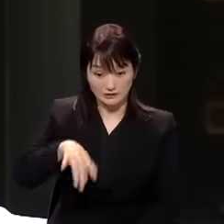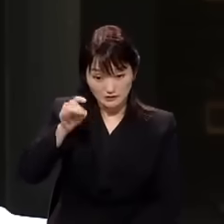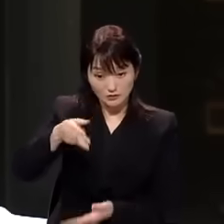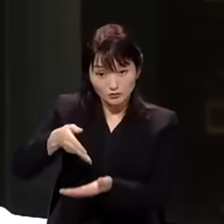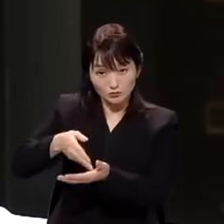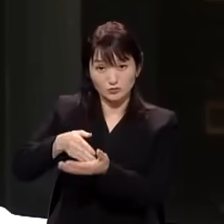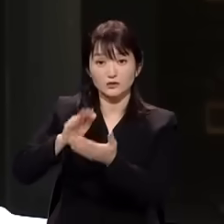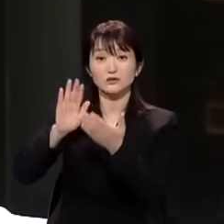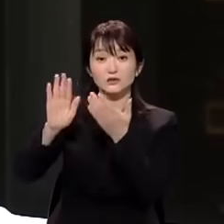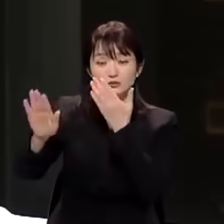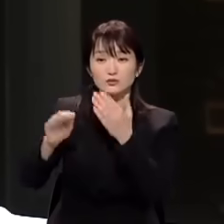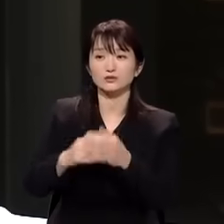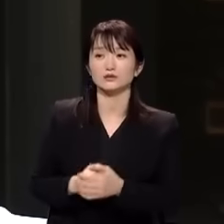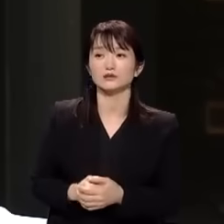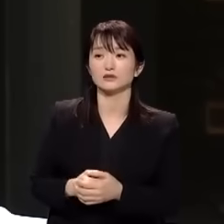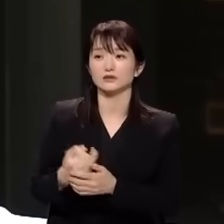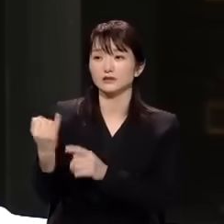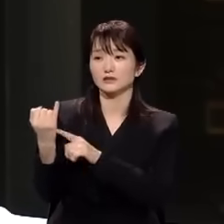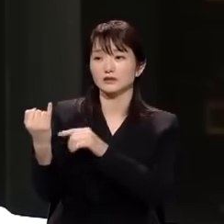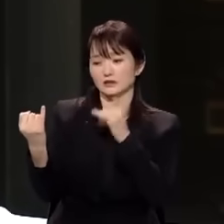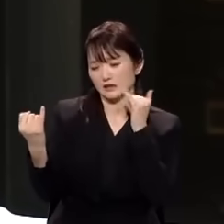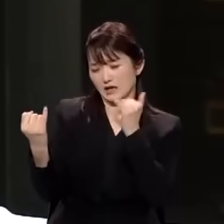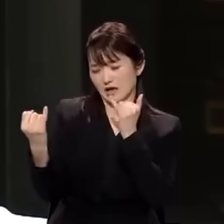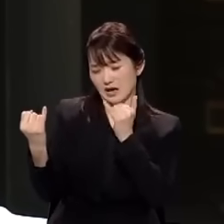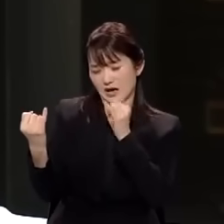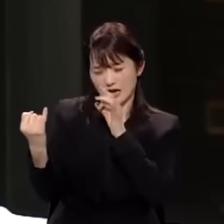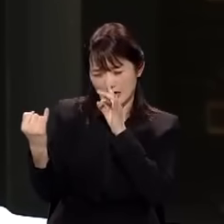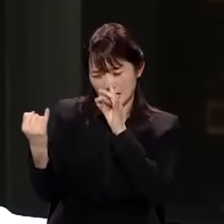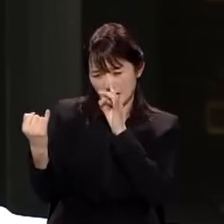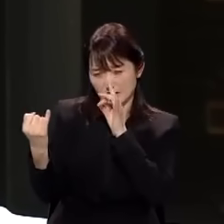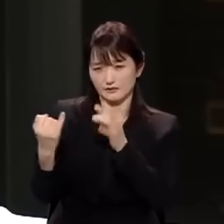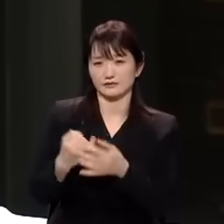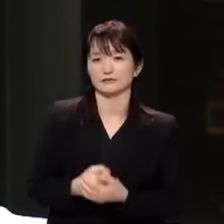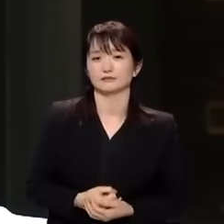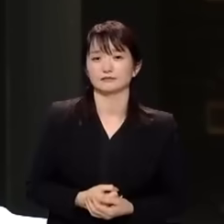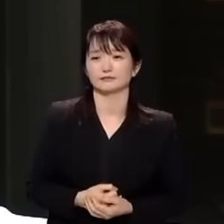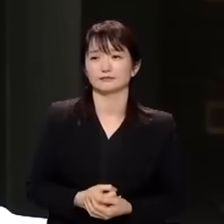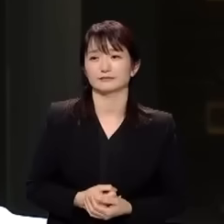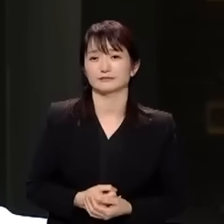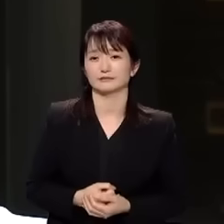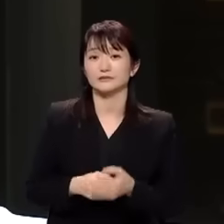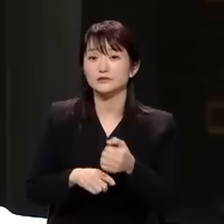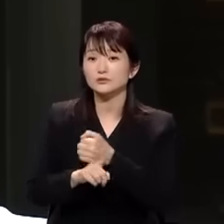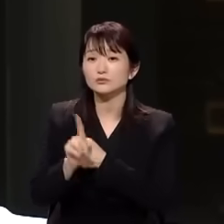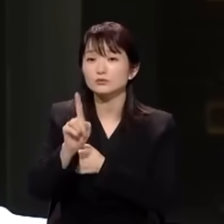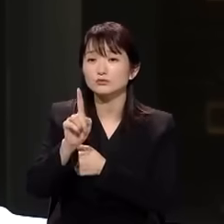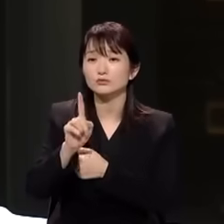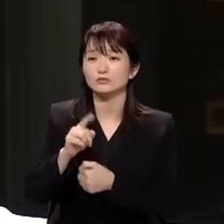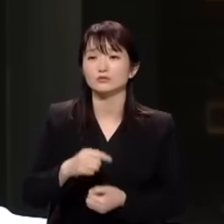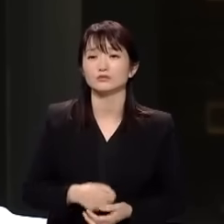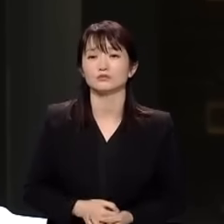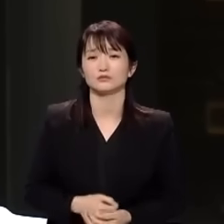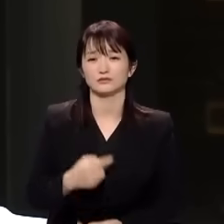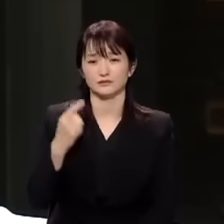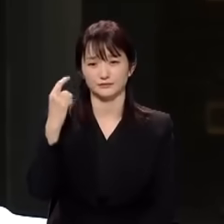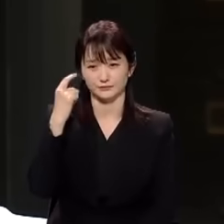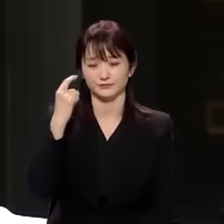나서 한동안 이분 연락이 닿질 않았었어요 피해자분과 이유가 있었습니다